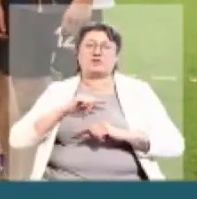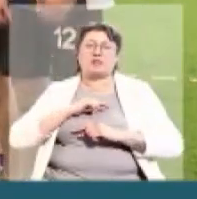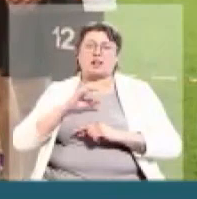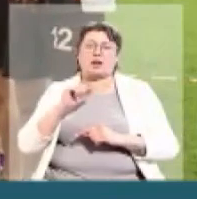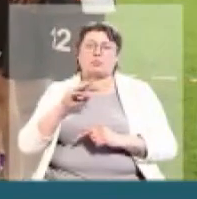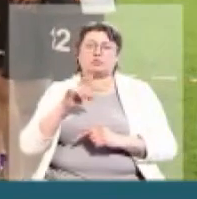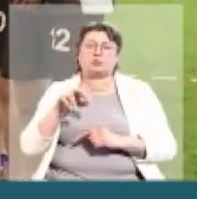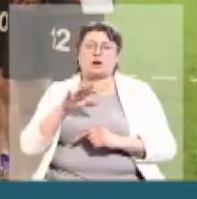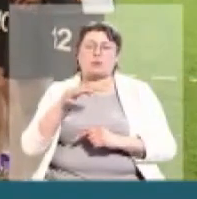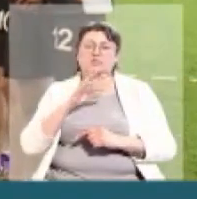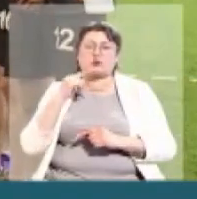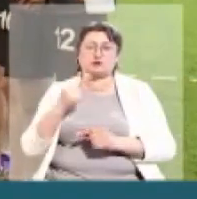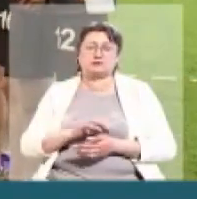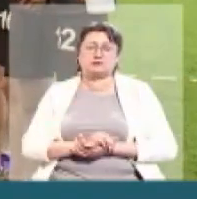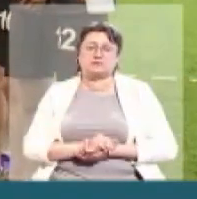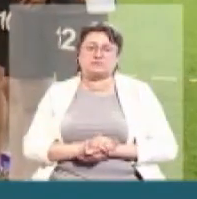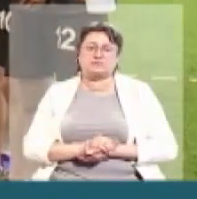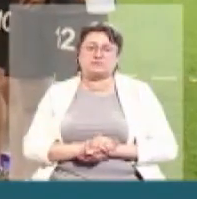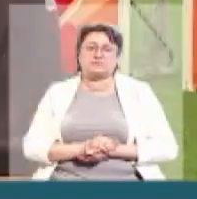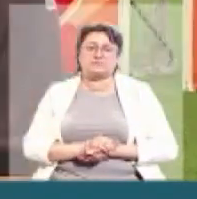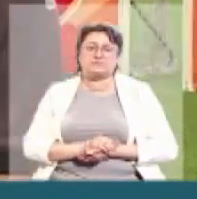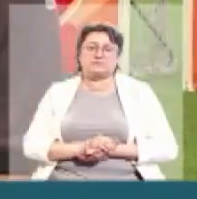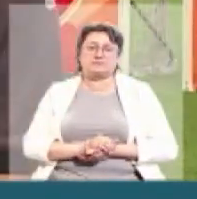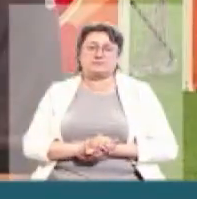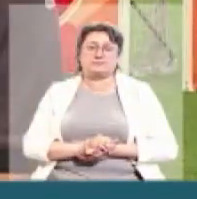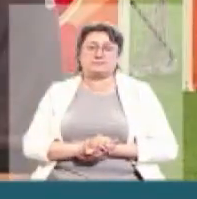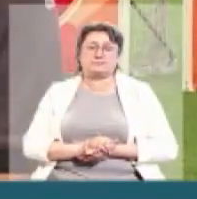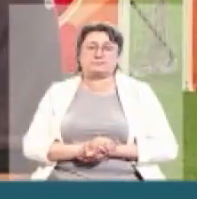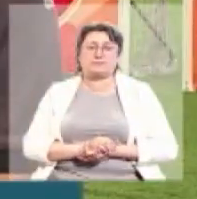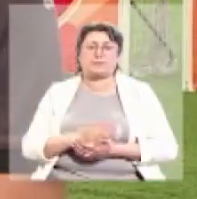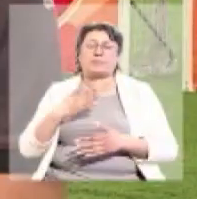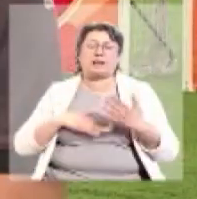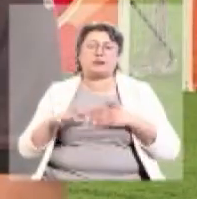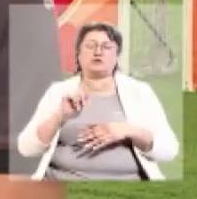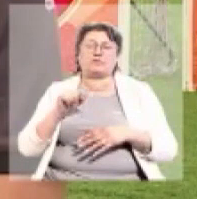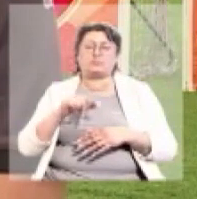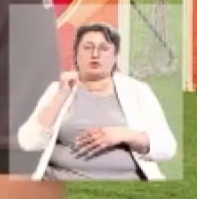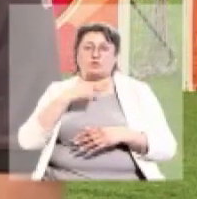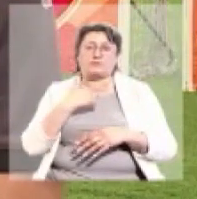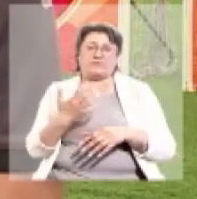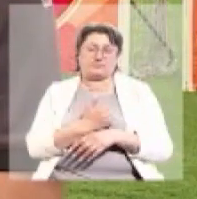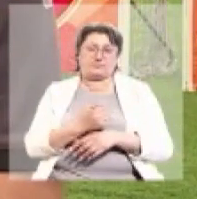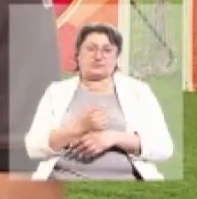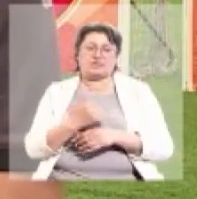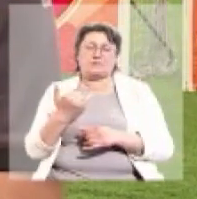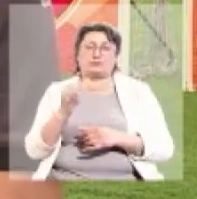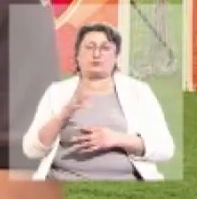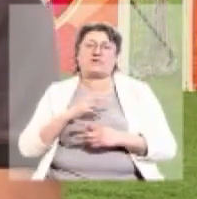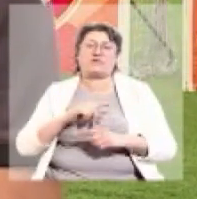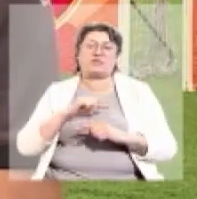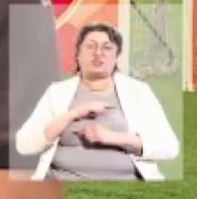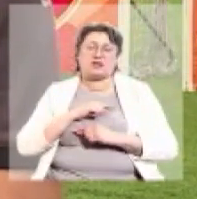былтыр да қарсыластарынан оза шауып финалда өнер көрсеткен. Очень рад, что мы в этом году победили очередной раз. Вышли